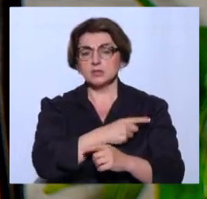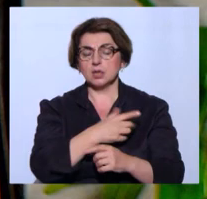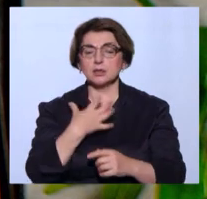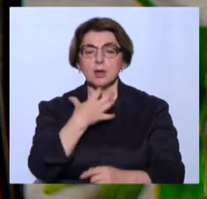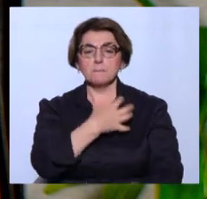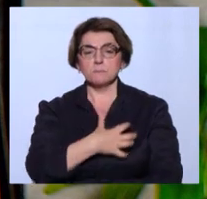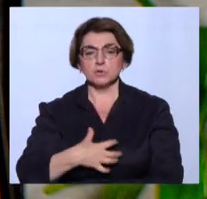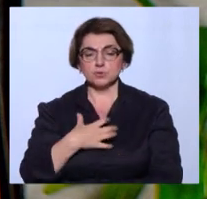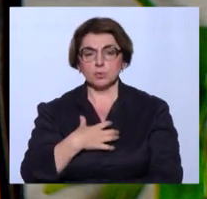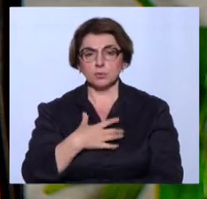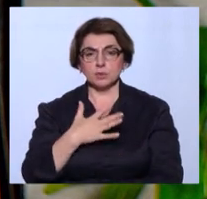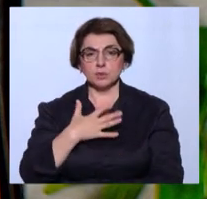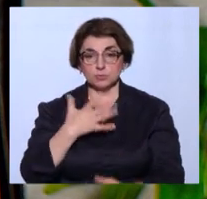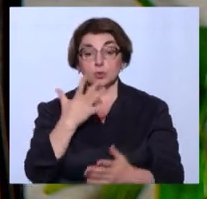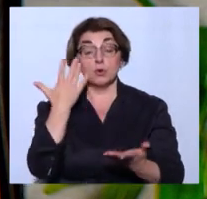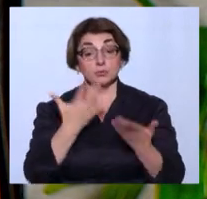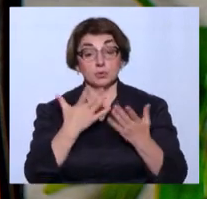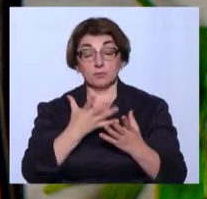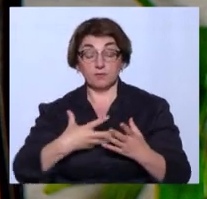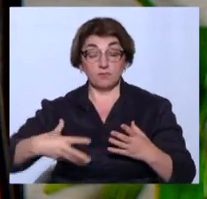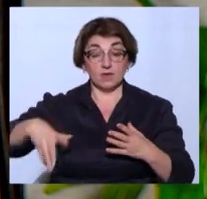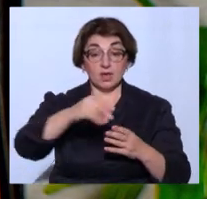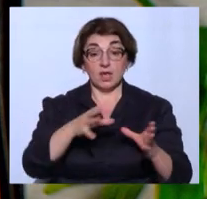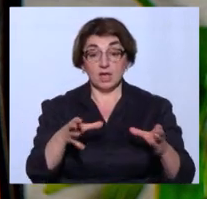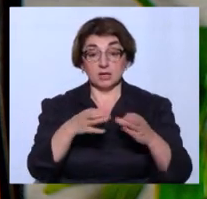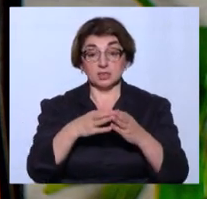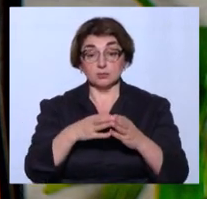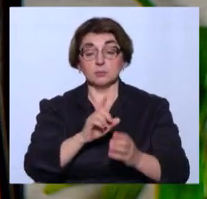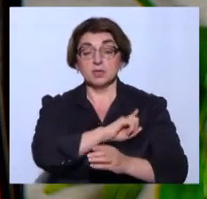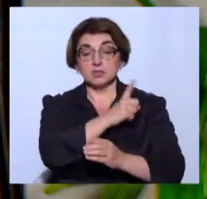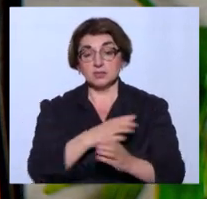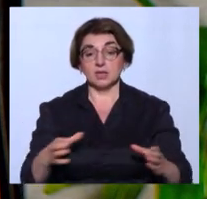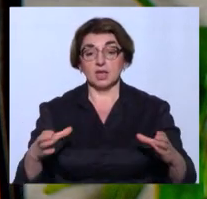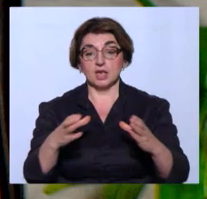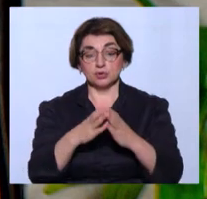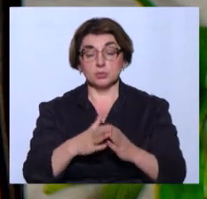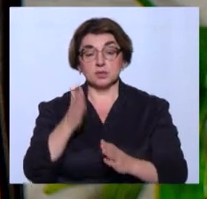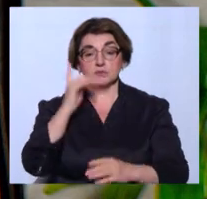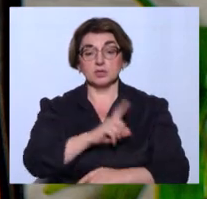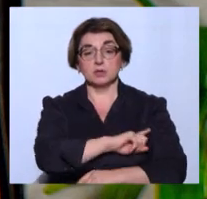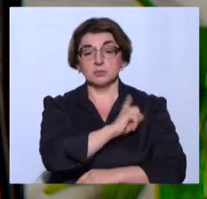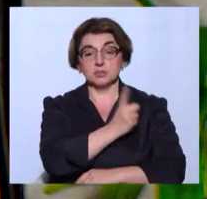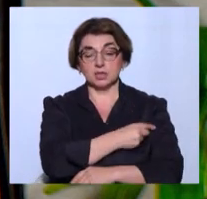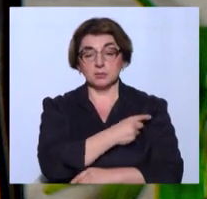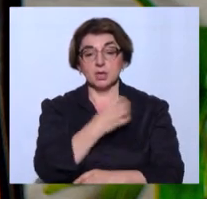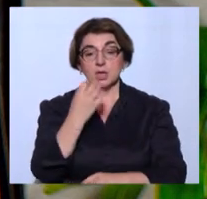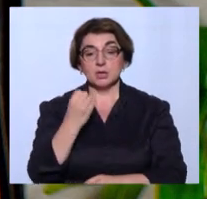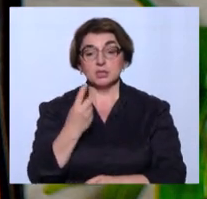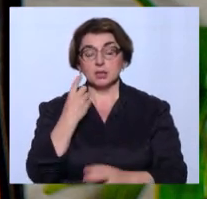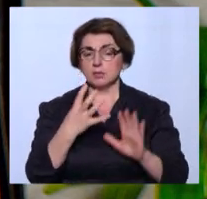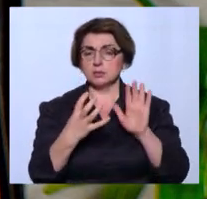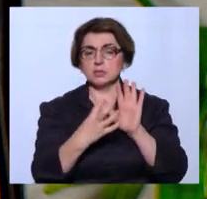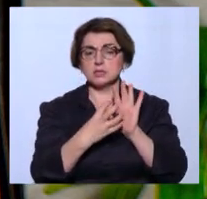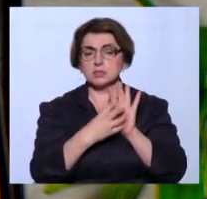სიძლიერისთვის არის მნიშვნელოვანი და თუ ჩვენ ვიქნებით ერთად, ძალა ერთობაშია და ასე რომ ვიქნებით ძლიერები. კიდევ ერთი